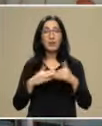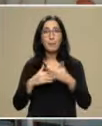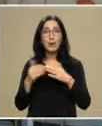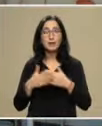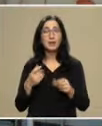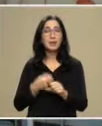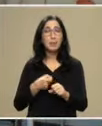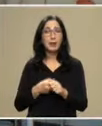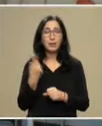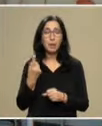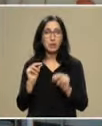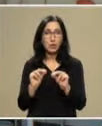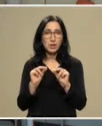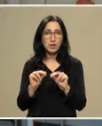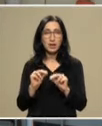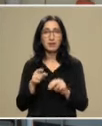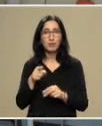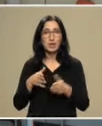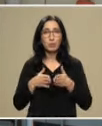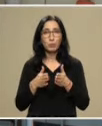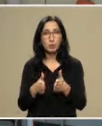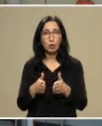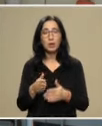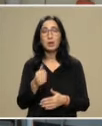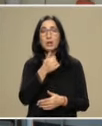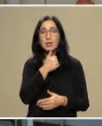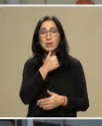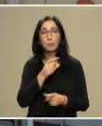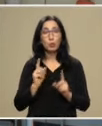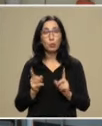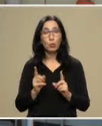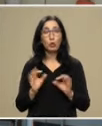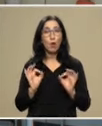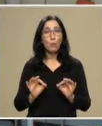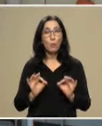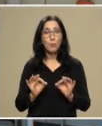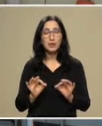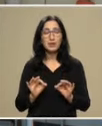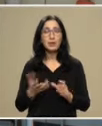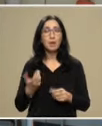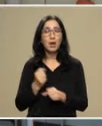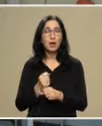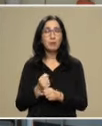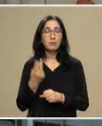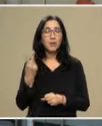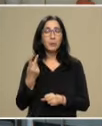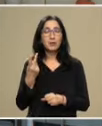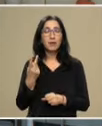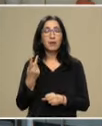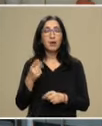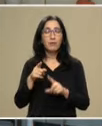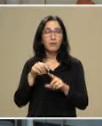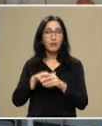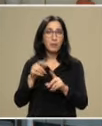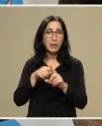практика реализирахме едно занятие в тази посока. Съботите, които по принцип традиционно 2 пъти в месеца се използват за